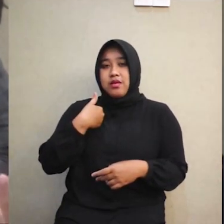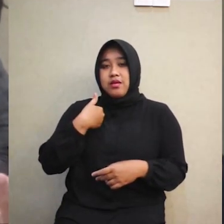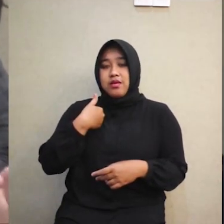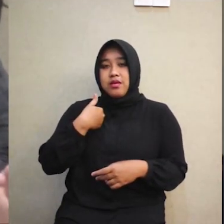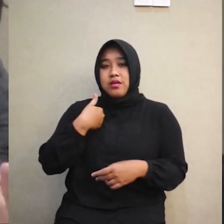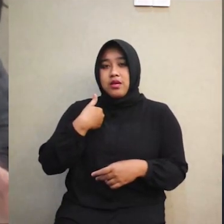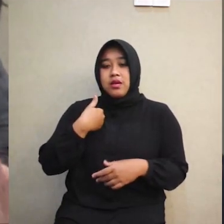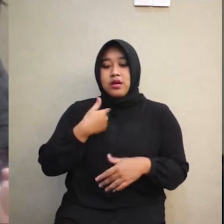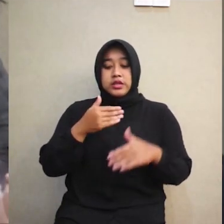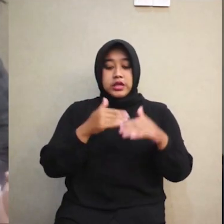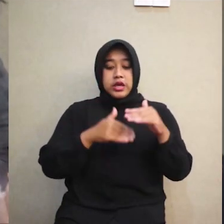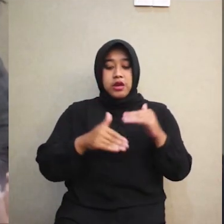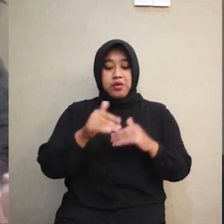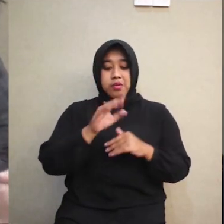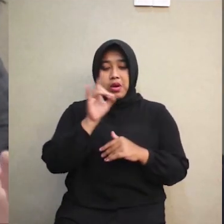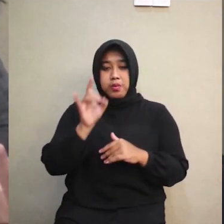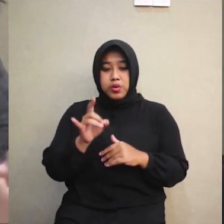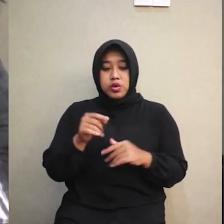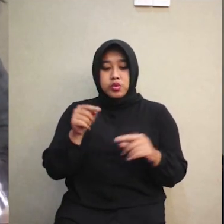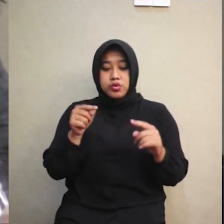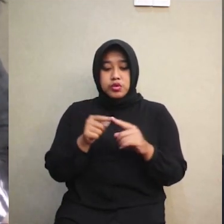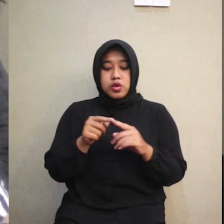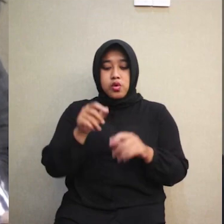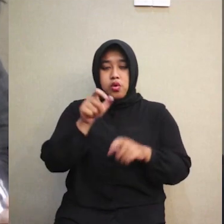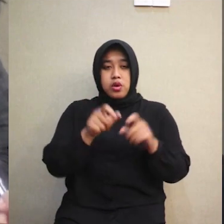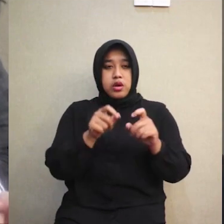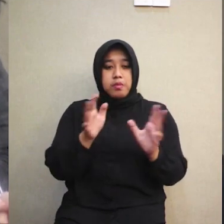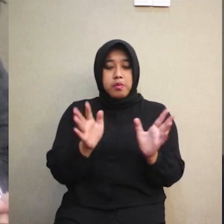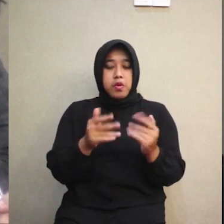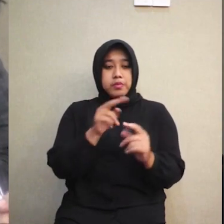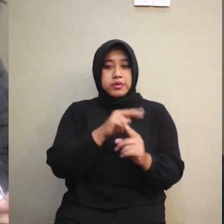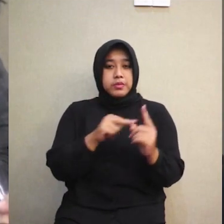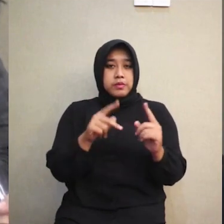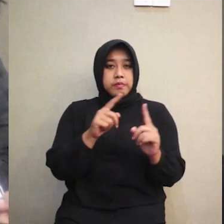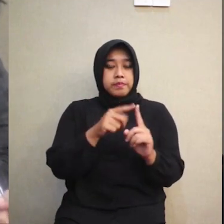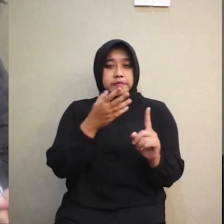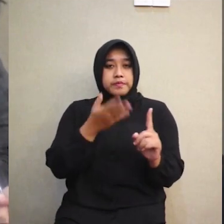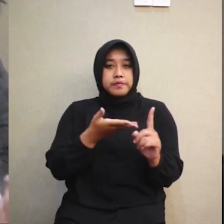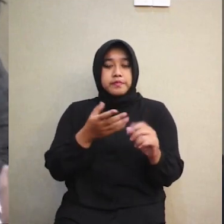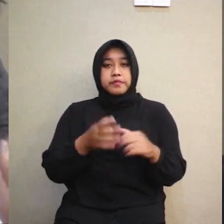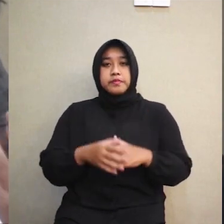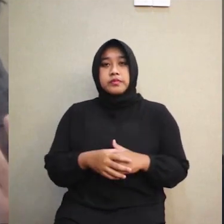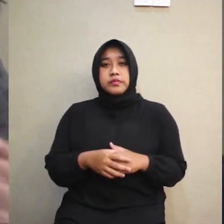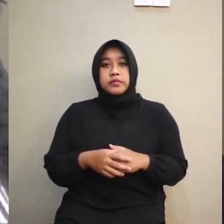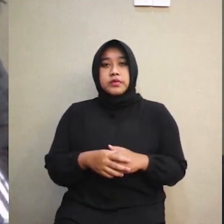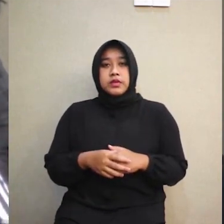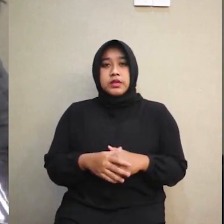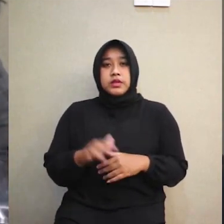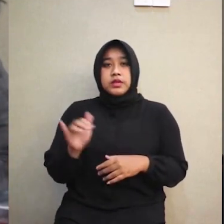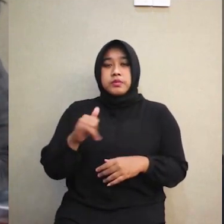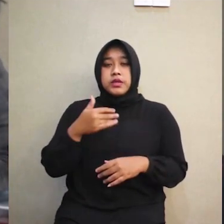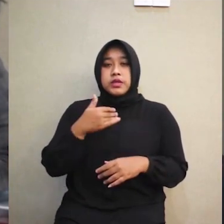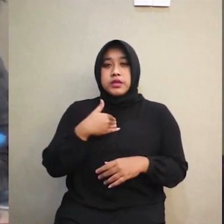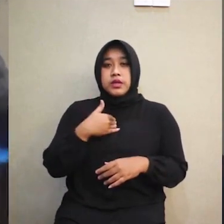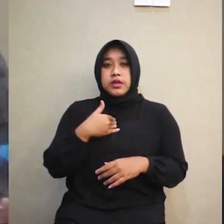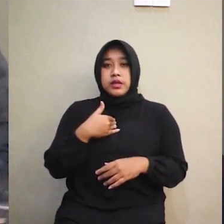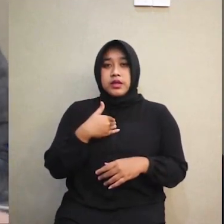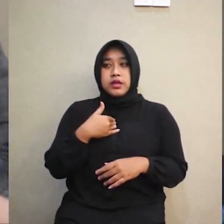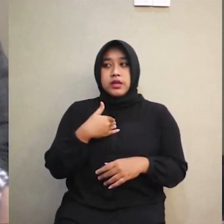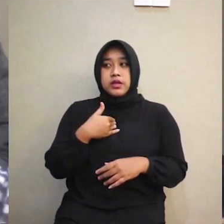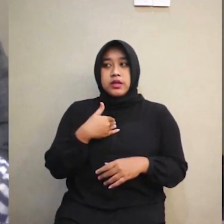level manapun untuk orang membangun perspektif Seperti yang saya